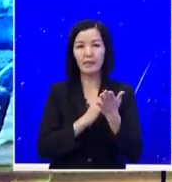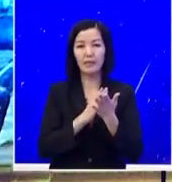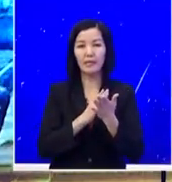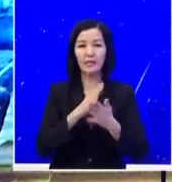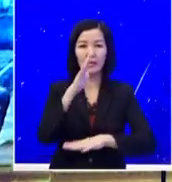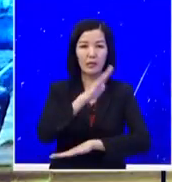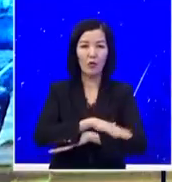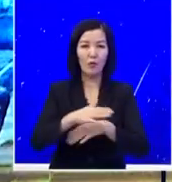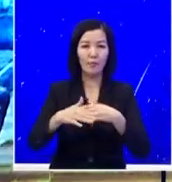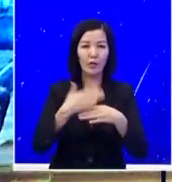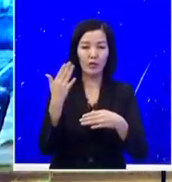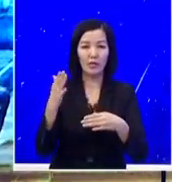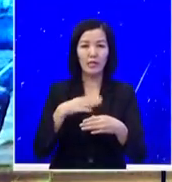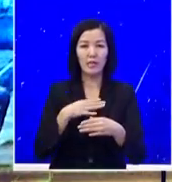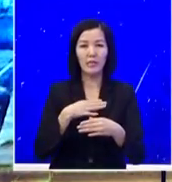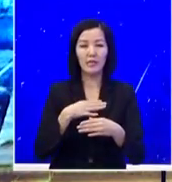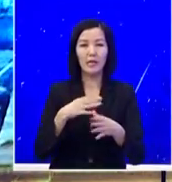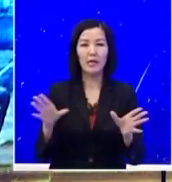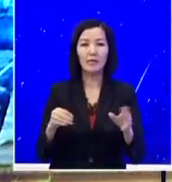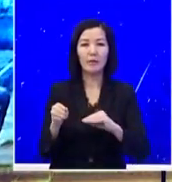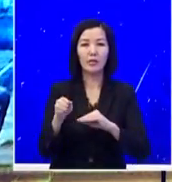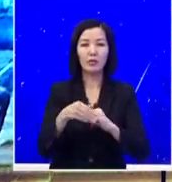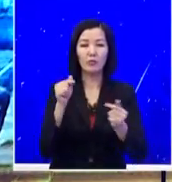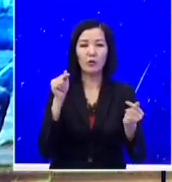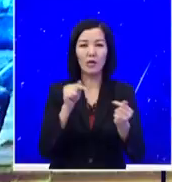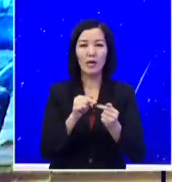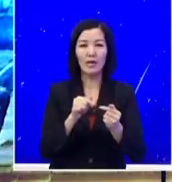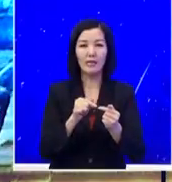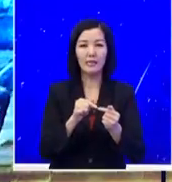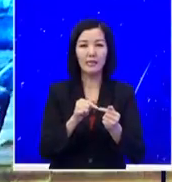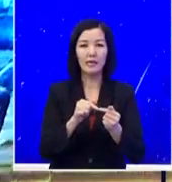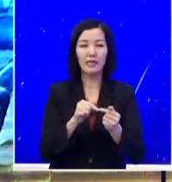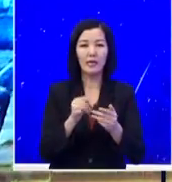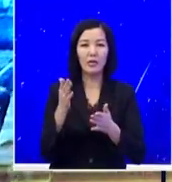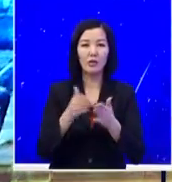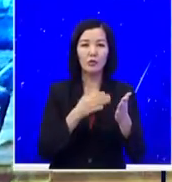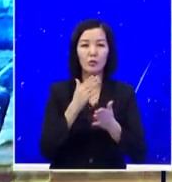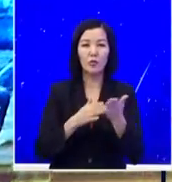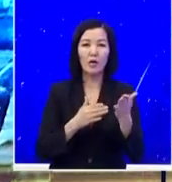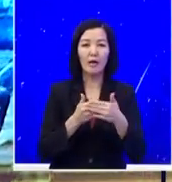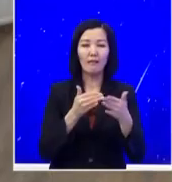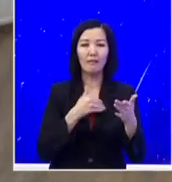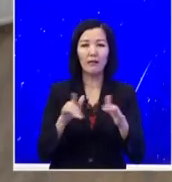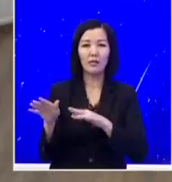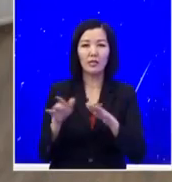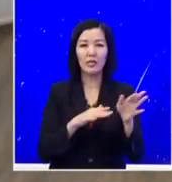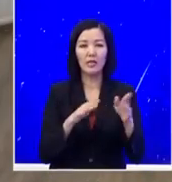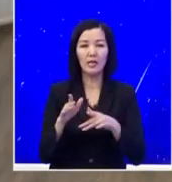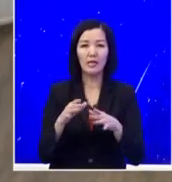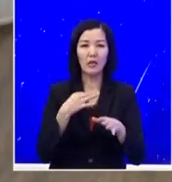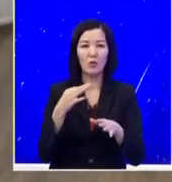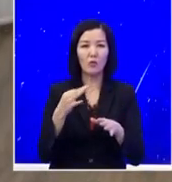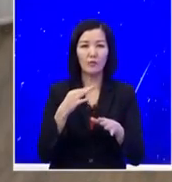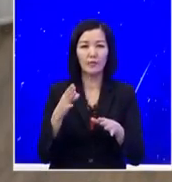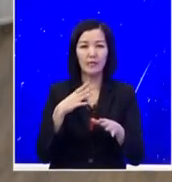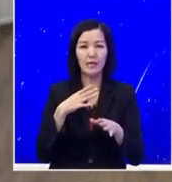қызметкері тәртіптік жауапкершілікке тартылды. Себебі олар сыбайлас жемқорлық тәуекелдерін жоюға бағытталған алдын алу шараларына